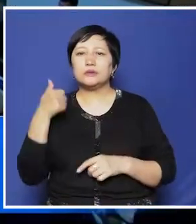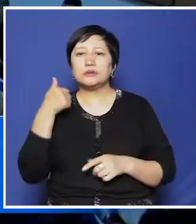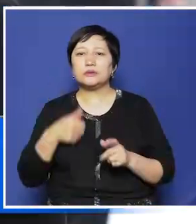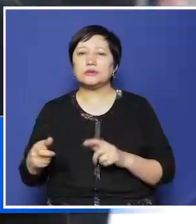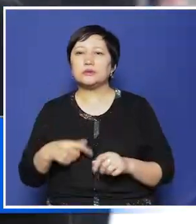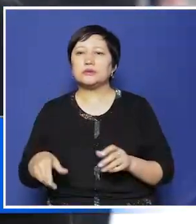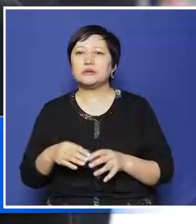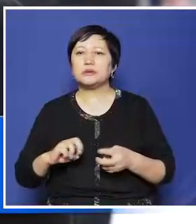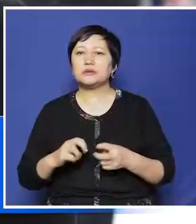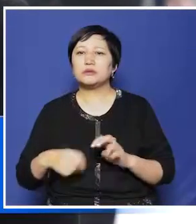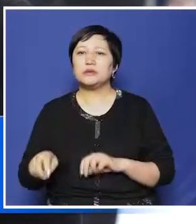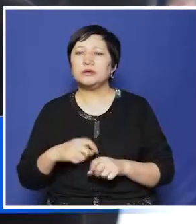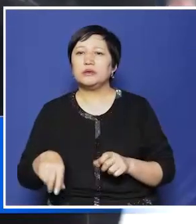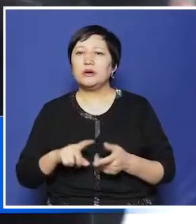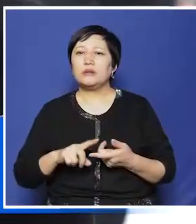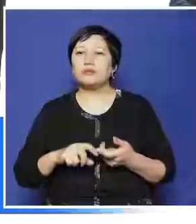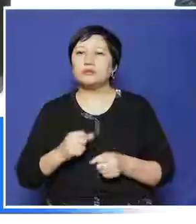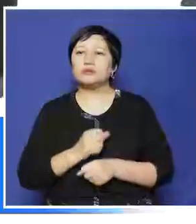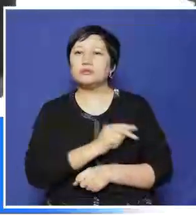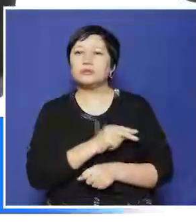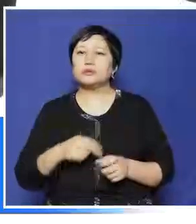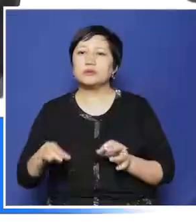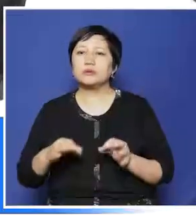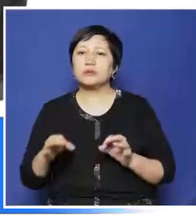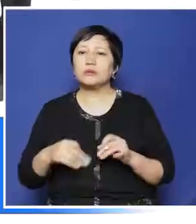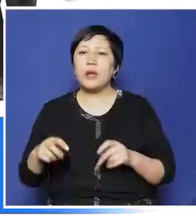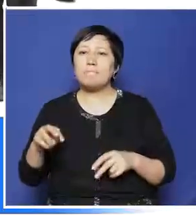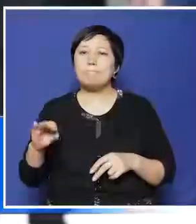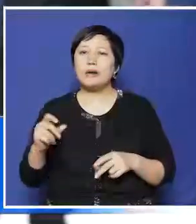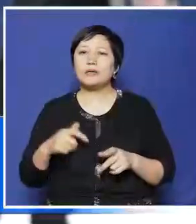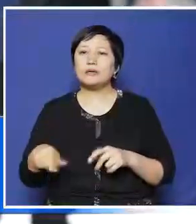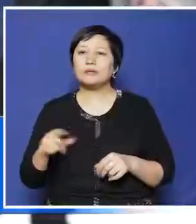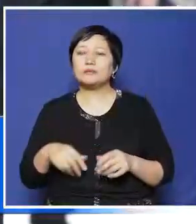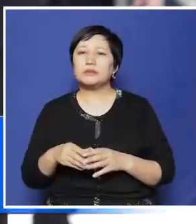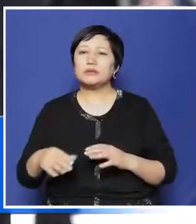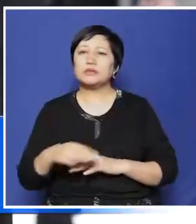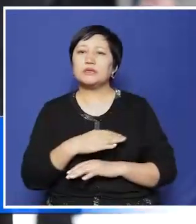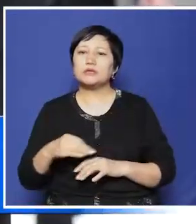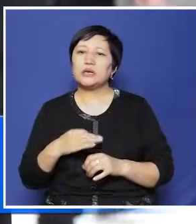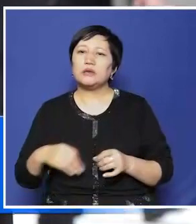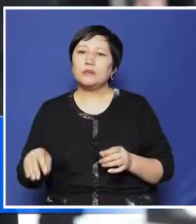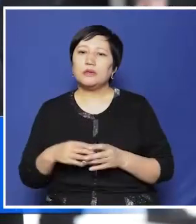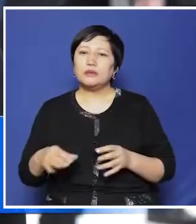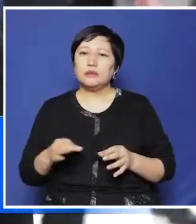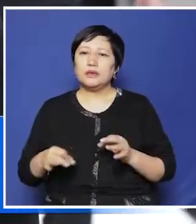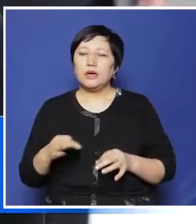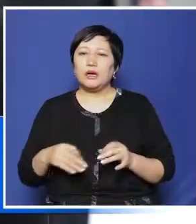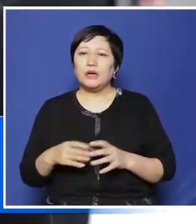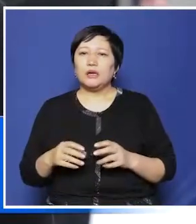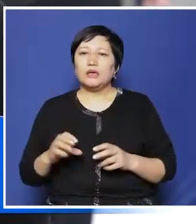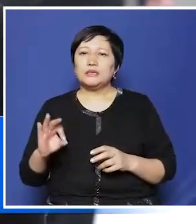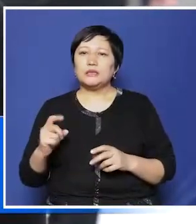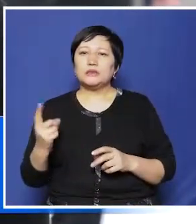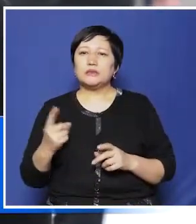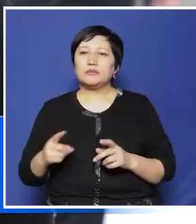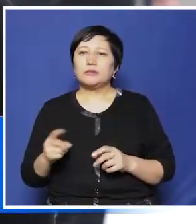халықпен тығыз әрі белсенді жұмыс атқаратындықтарын айтты. Партияның жалпы тарихындағы жақсы